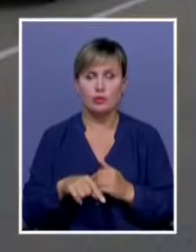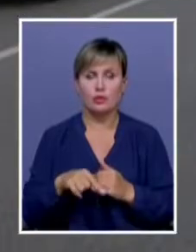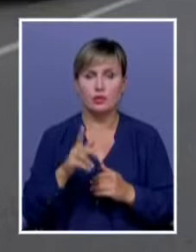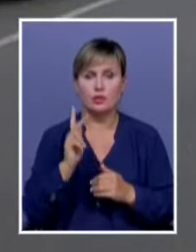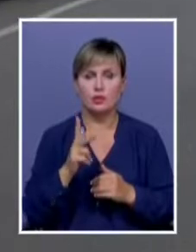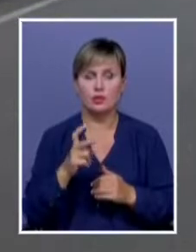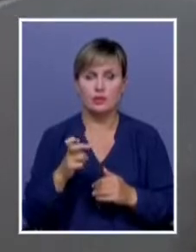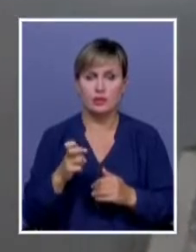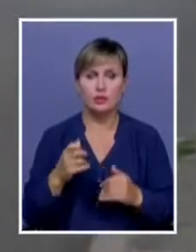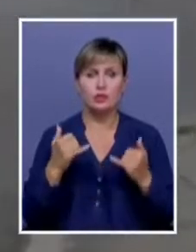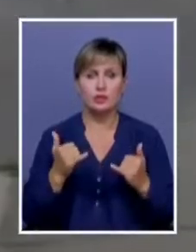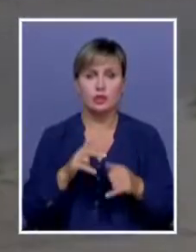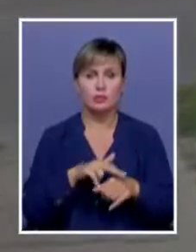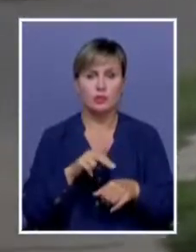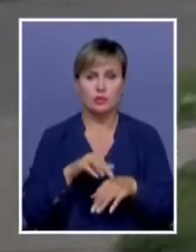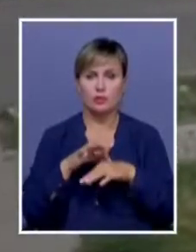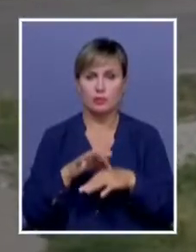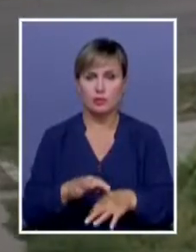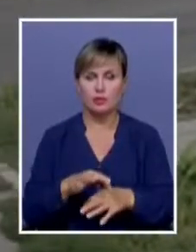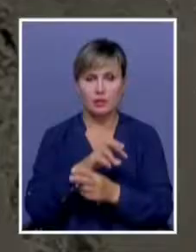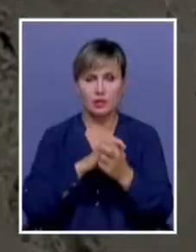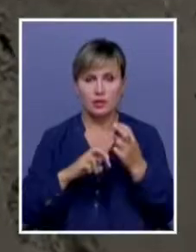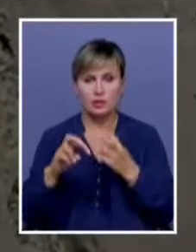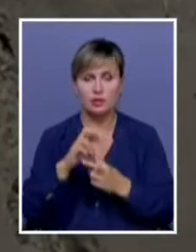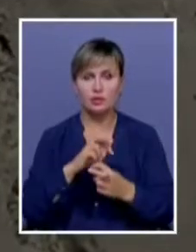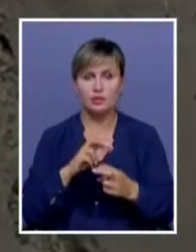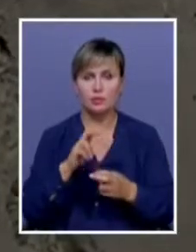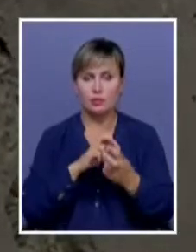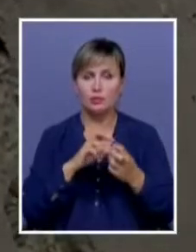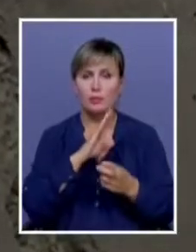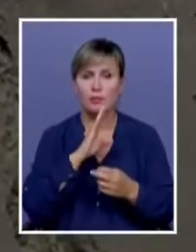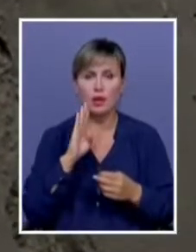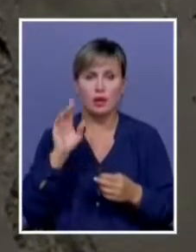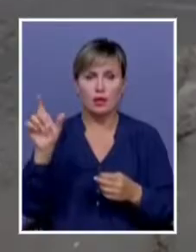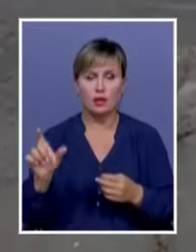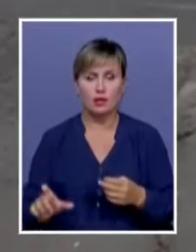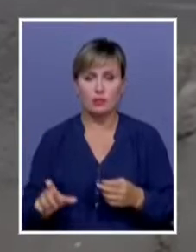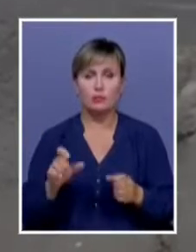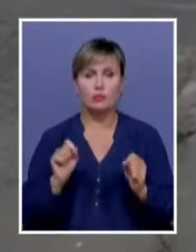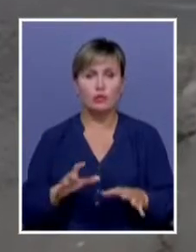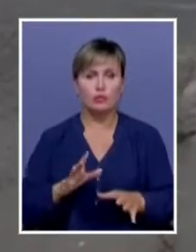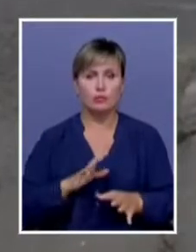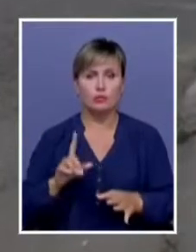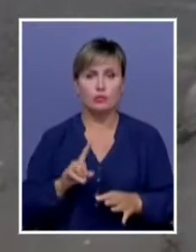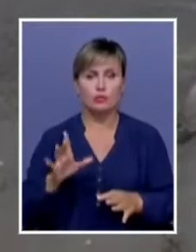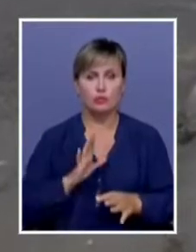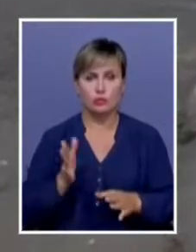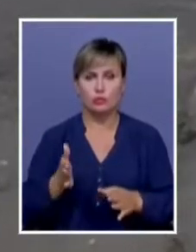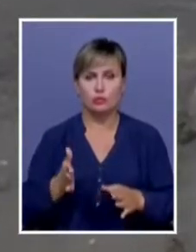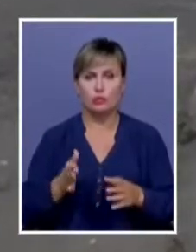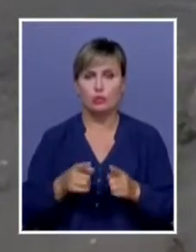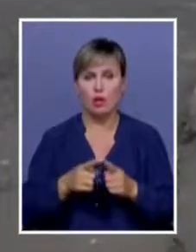грамм. Сейчас полицейские проводят разыскные мероприятия по поиску матери кукушки. Вполне вероятно, что ей грозит